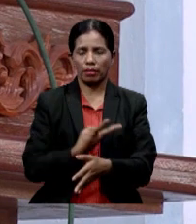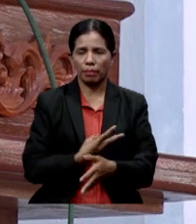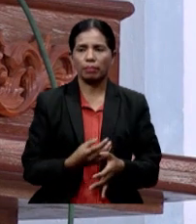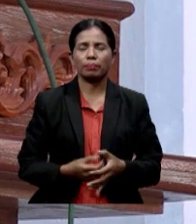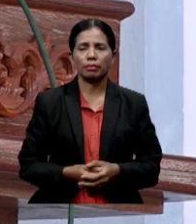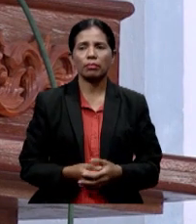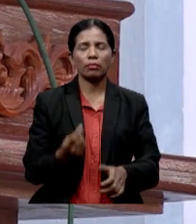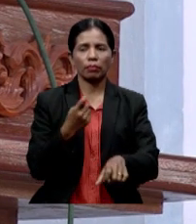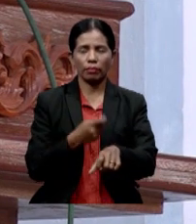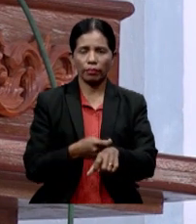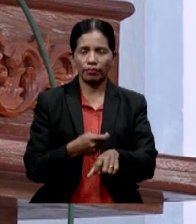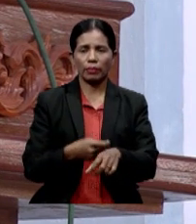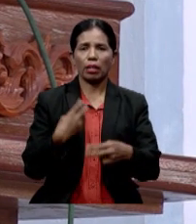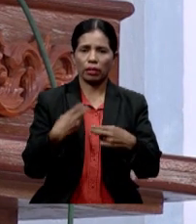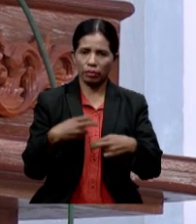situação nele difícil